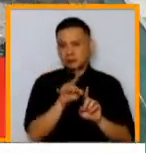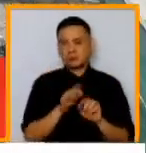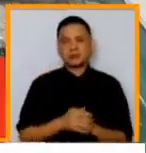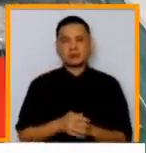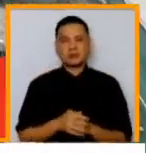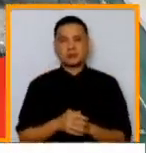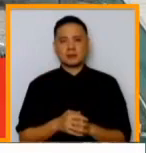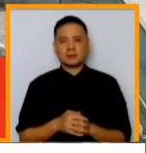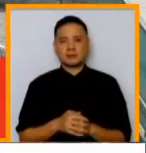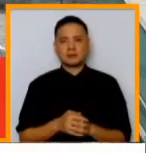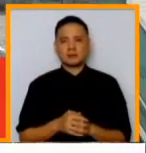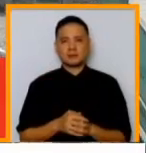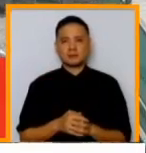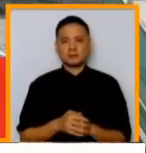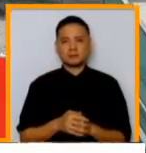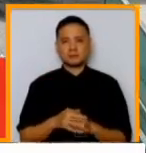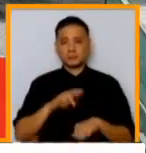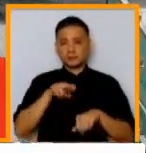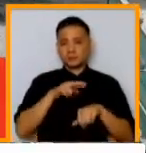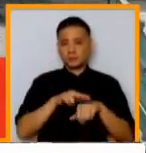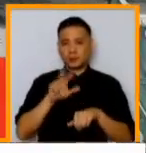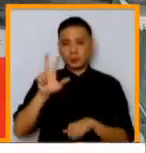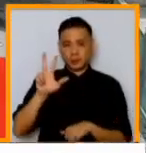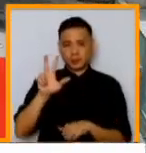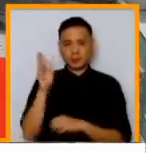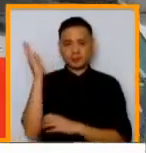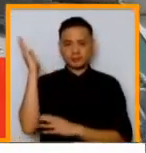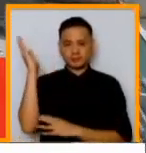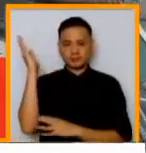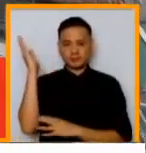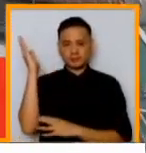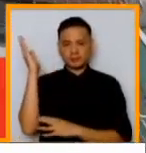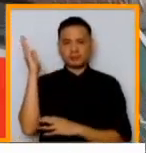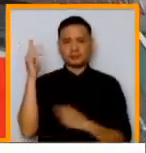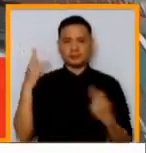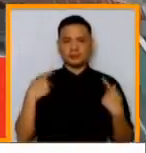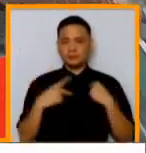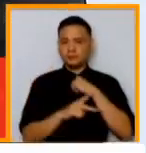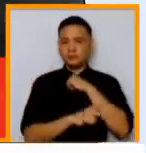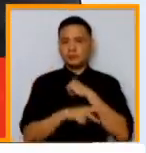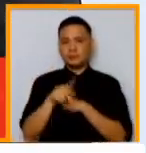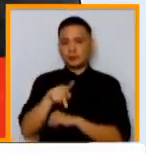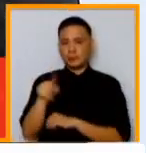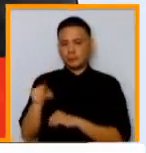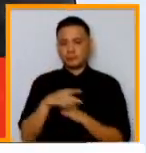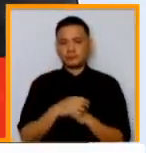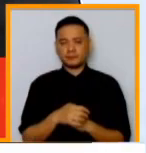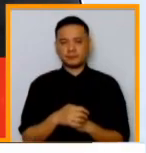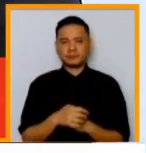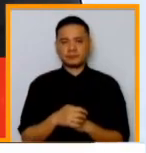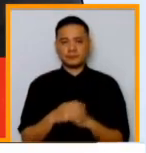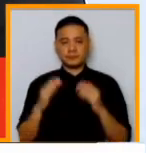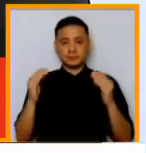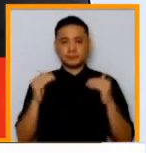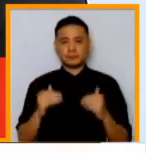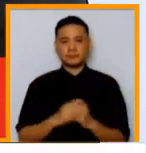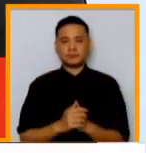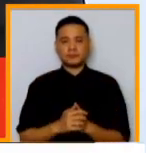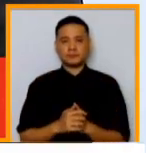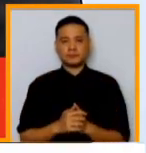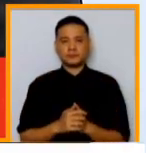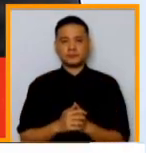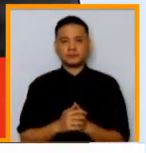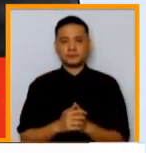Luzon. Nakarehistro ang address nito sa probinsya ng Pampanga. Ang dalawang kaso naman sa Region 6 ay nasa